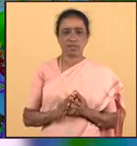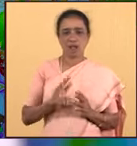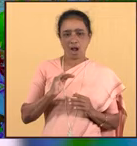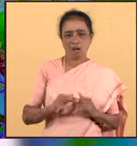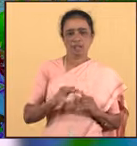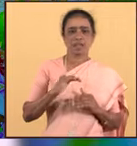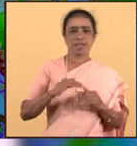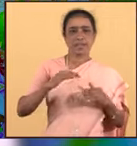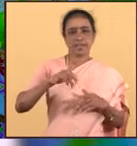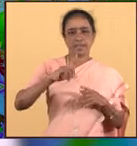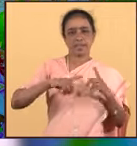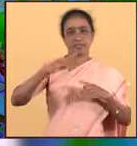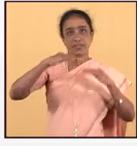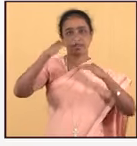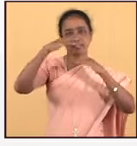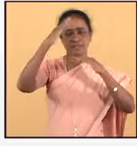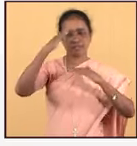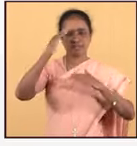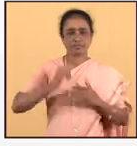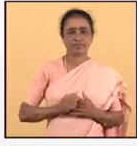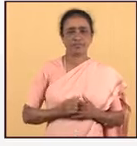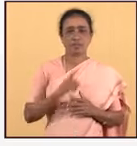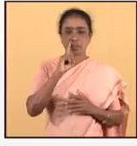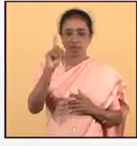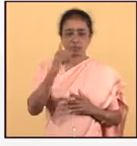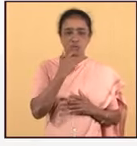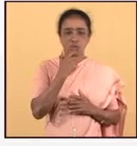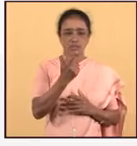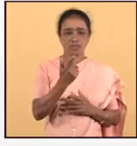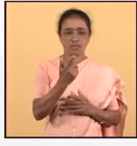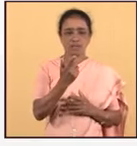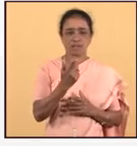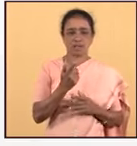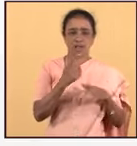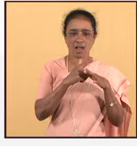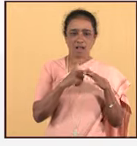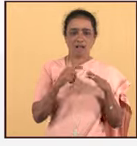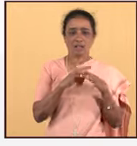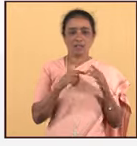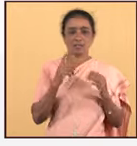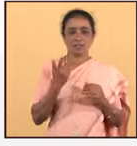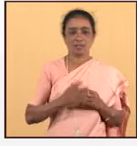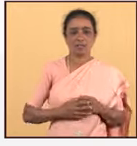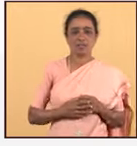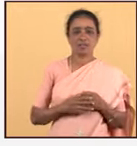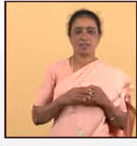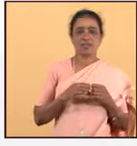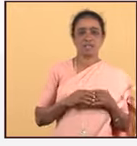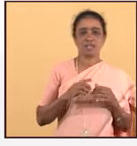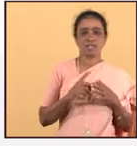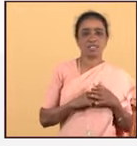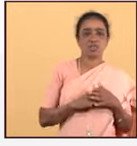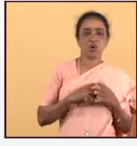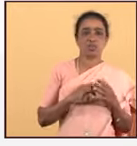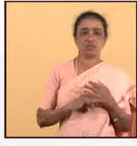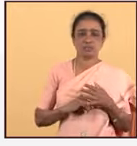ஏஜ். இதை முதல் முதல்ல வடிவமைத்தவர் யார் அப்படின்னா ஆங்கிலேய பத்திரிகையான ஜார்ஜ்